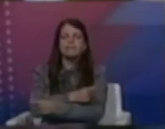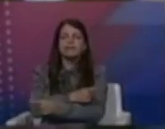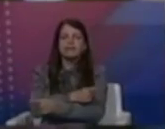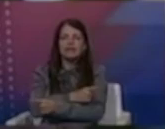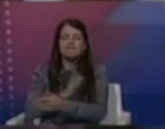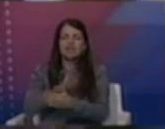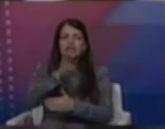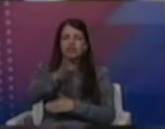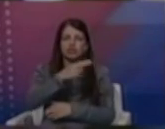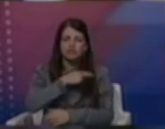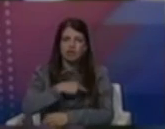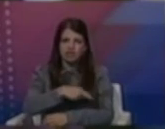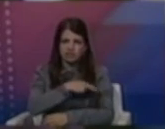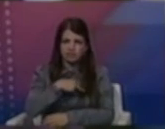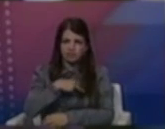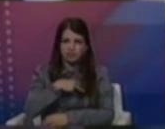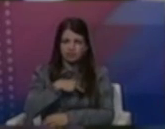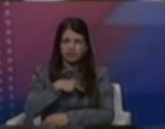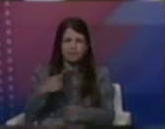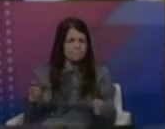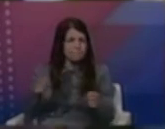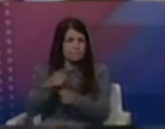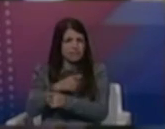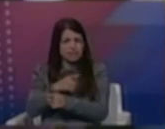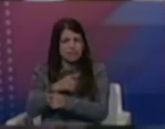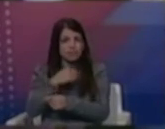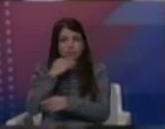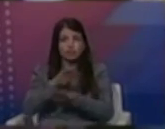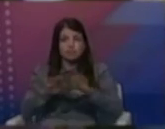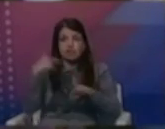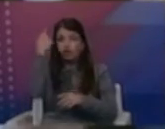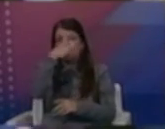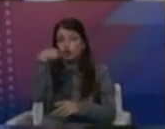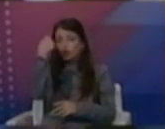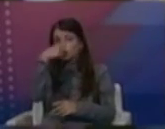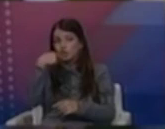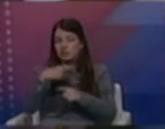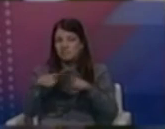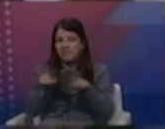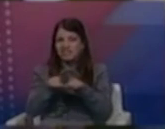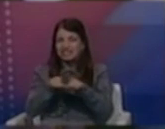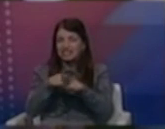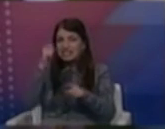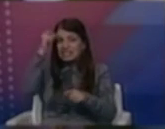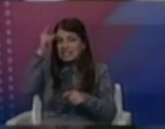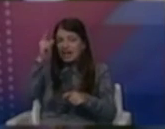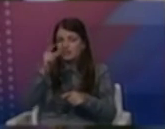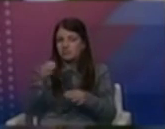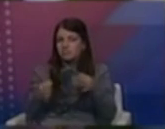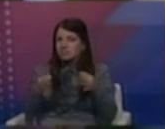bidla fid-direzzjoni f'pajjiżna. Il-bidla ma tistax tkun biss fluċuħ fejn imbagħad tibqgħu l-istess